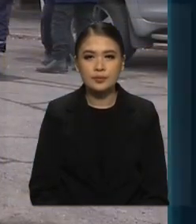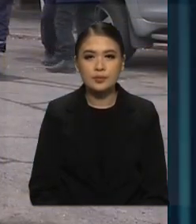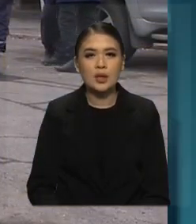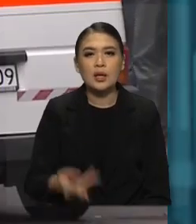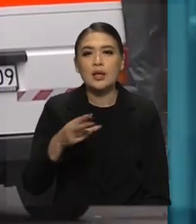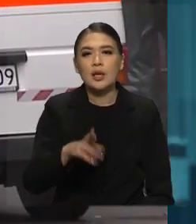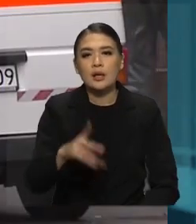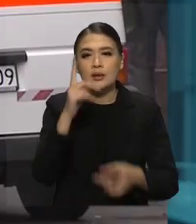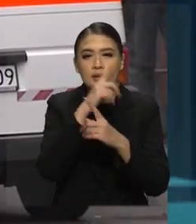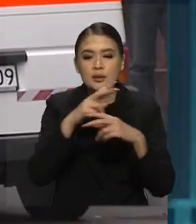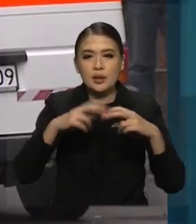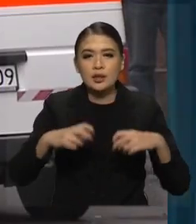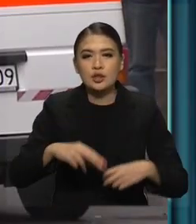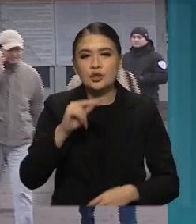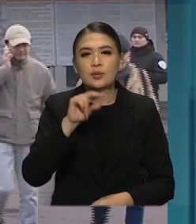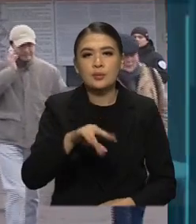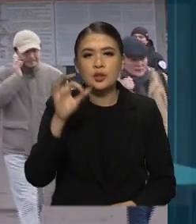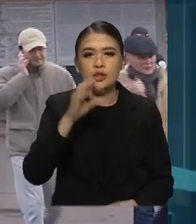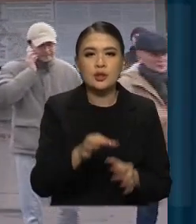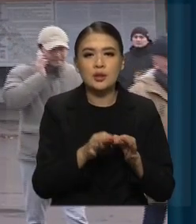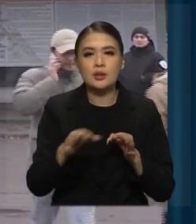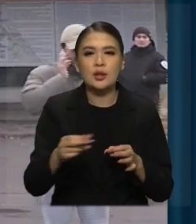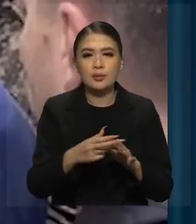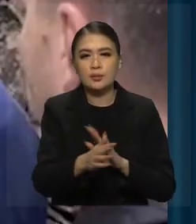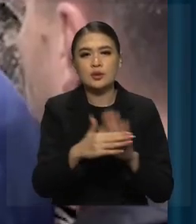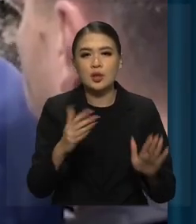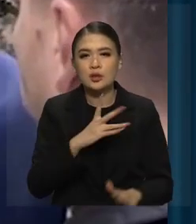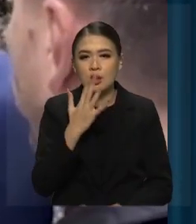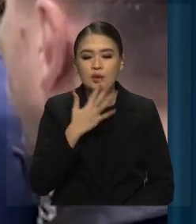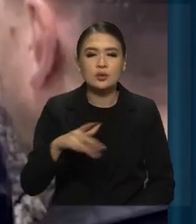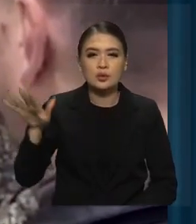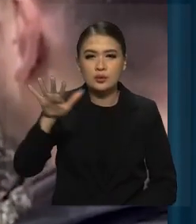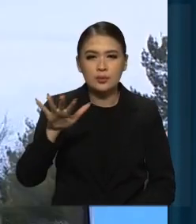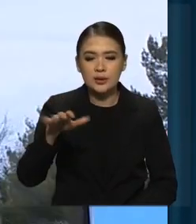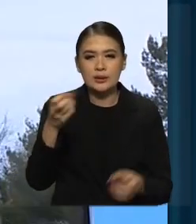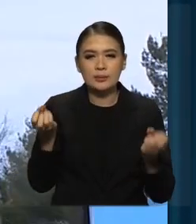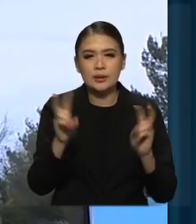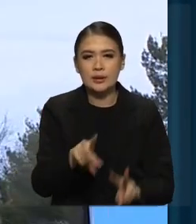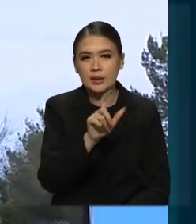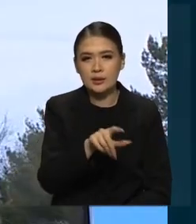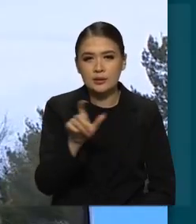Для расследования ЧП на шахте имени Костенко привлечены зарубежные специалисты.